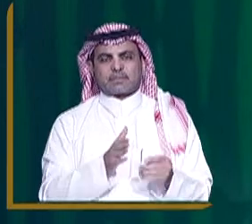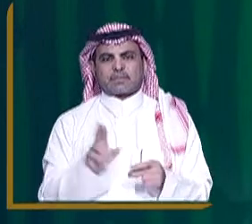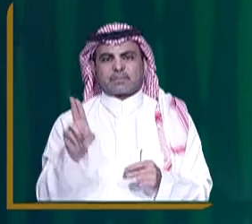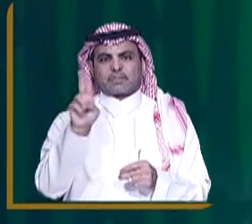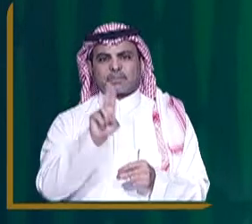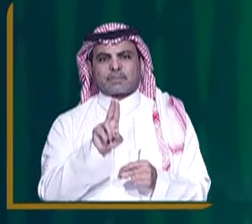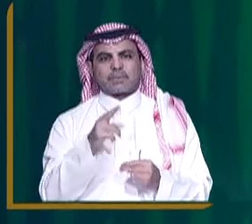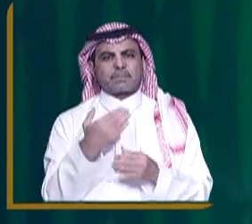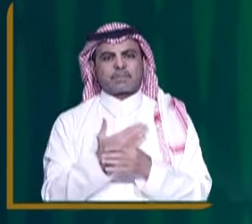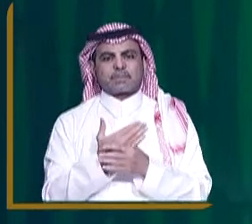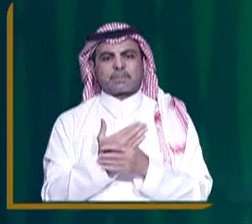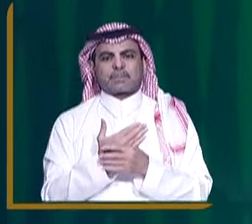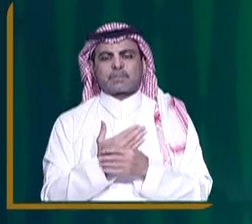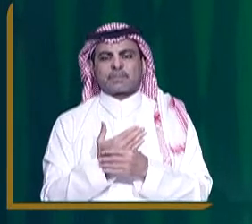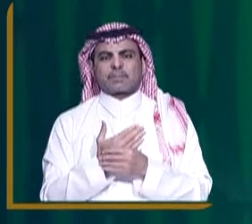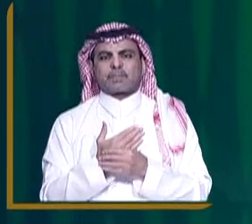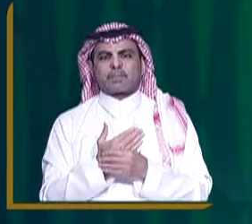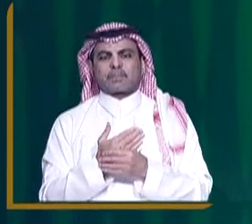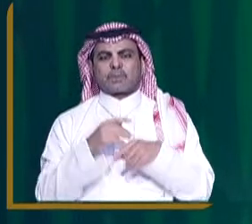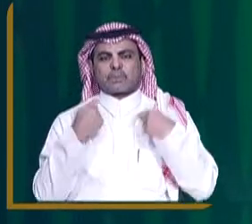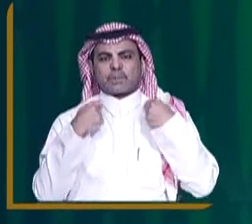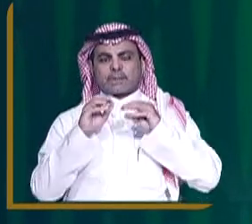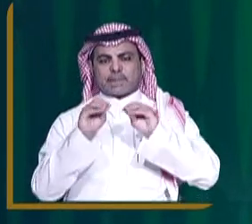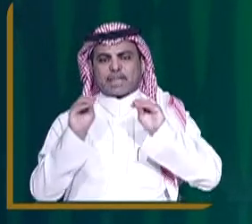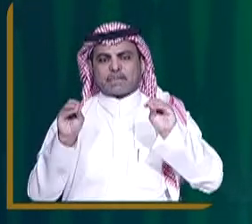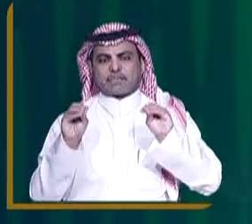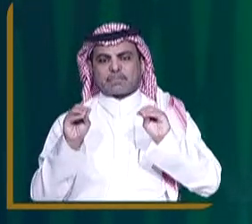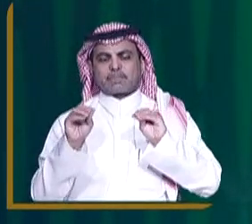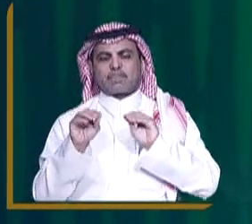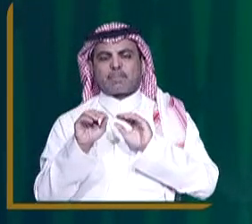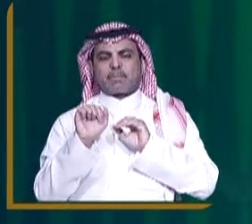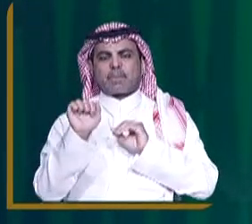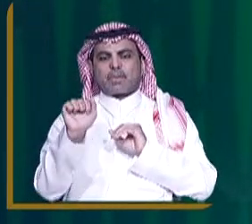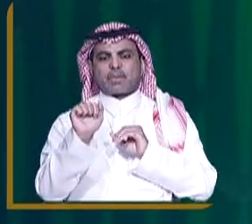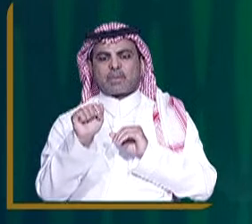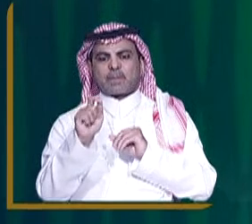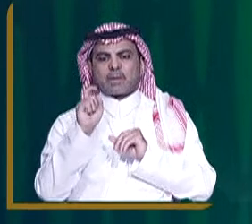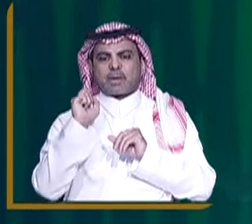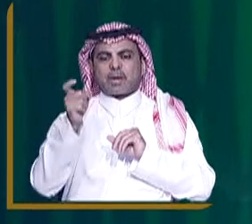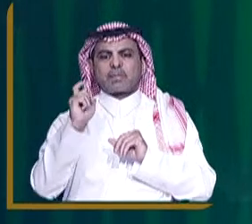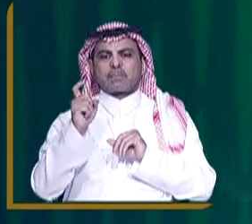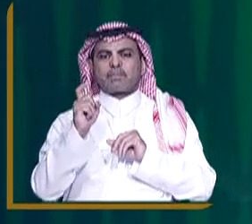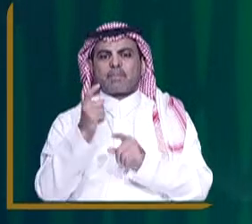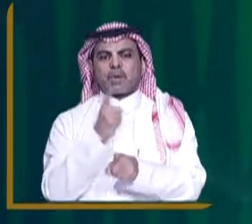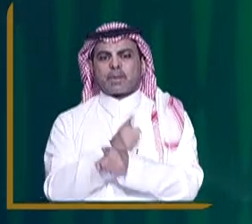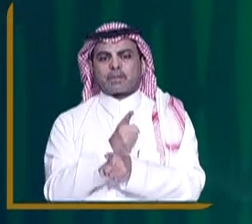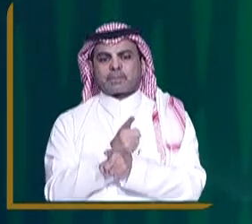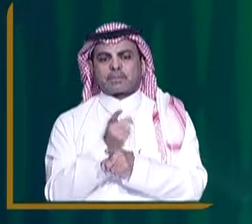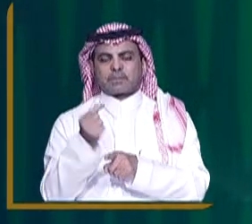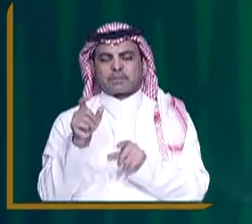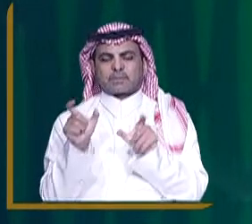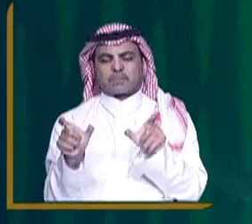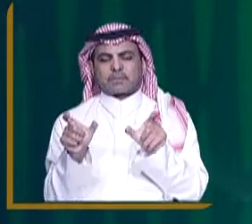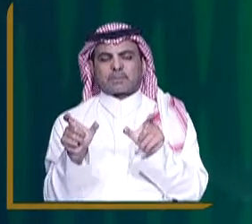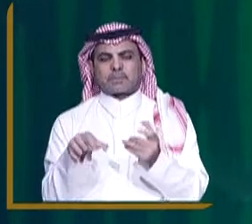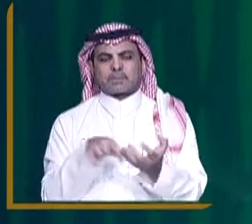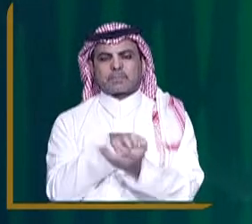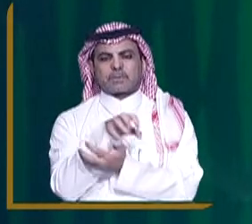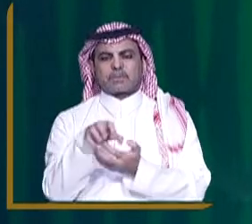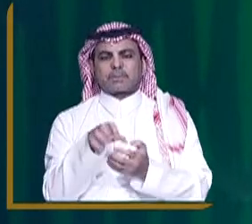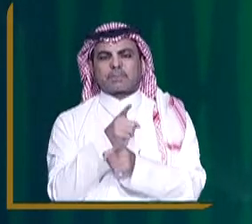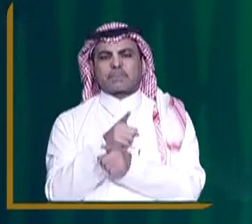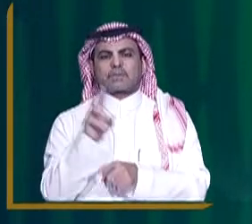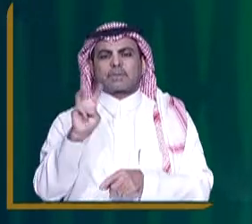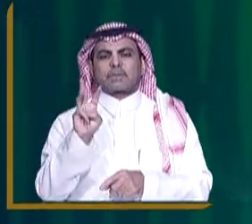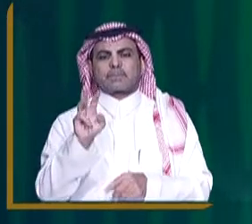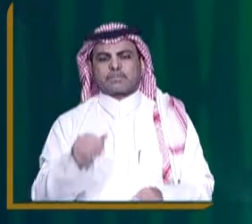معاليكم، لماذا لا تتدخل وزارة التعليم في مسألة رفع جور المعلمين وحمايتهم من تعسف بعض مدارس القطاع